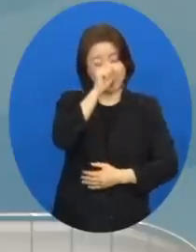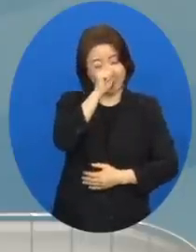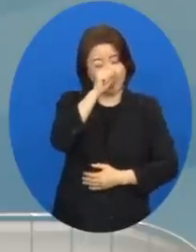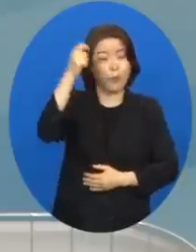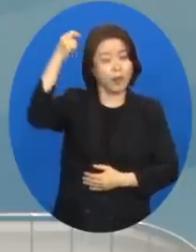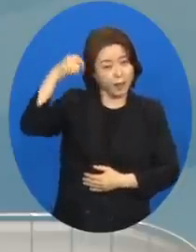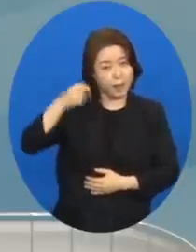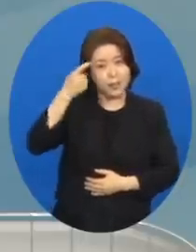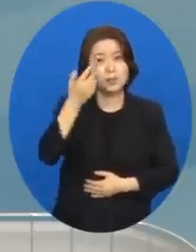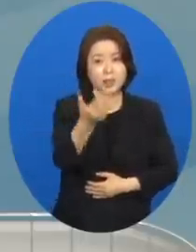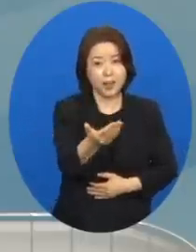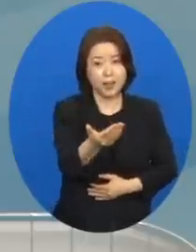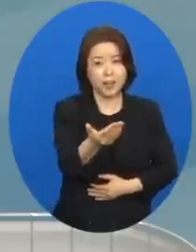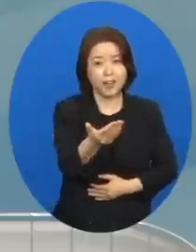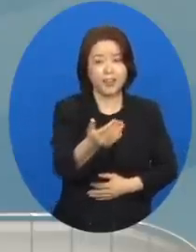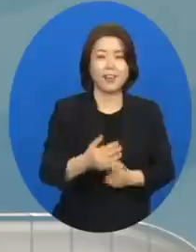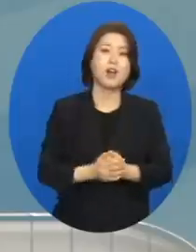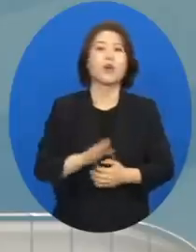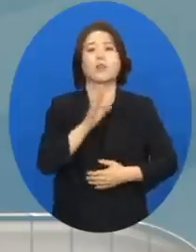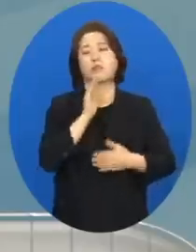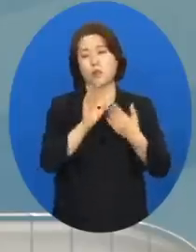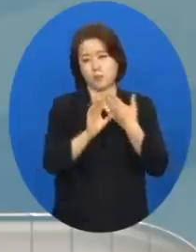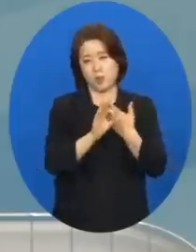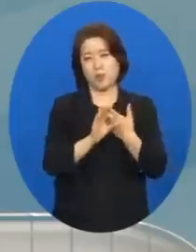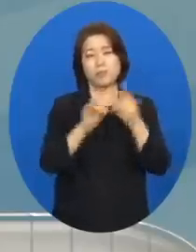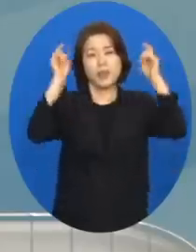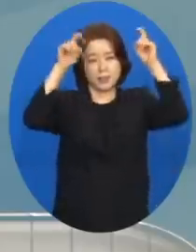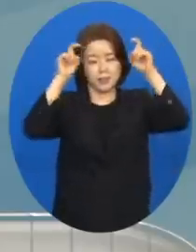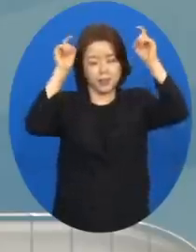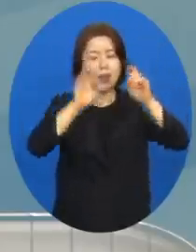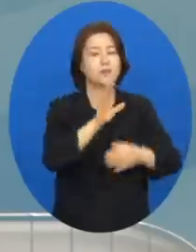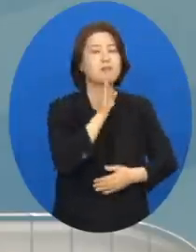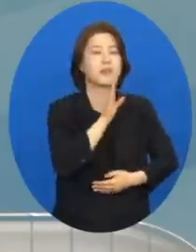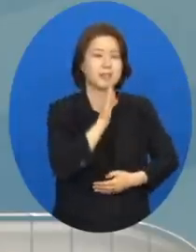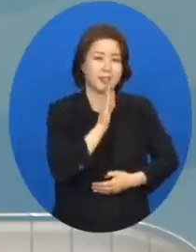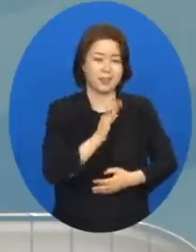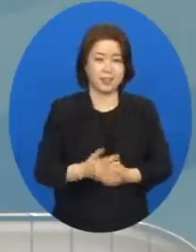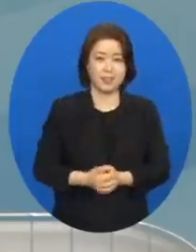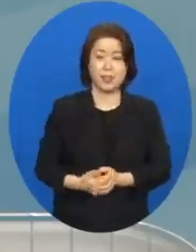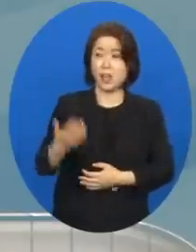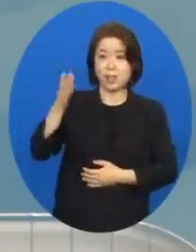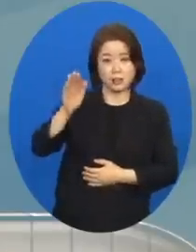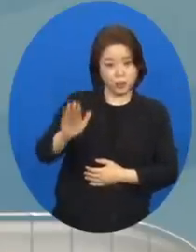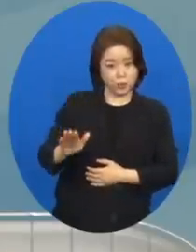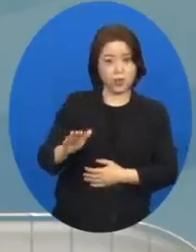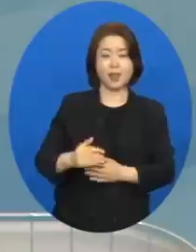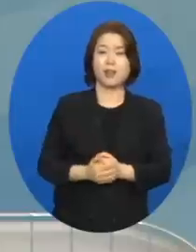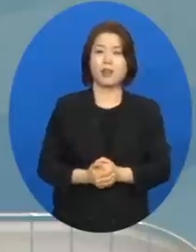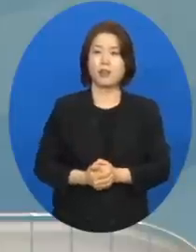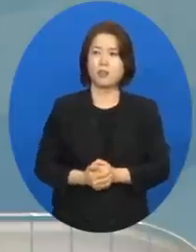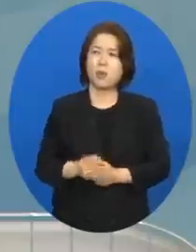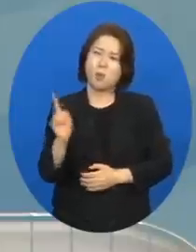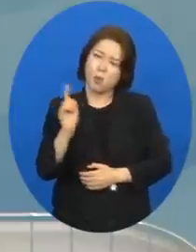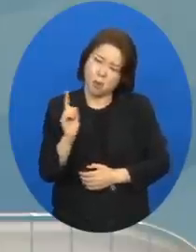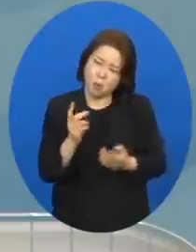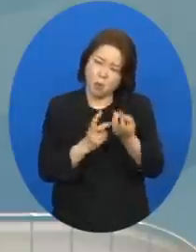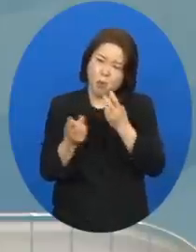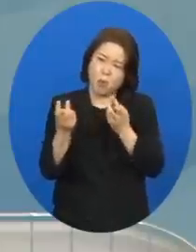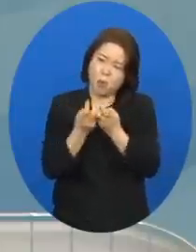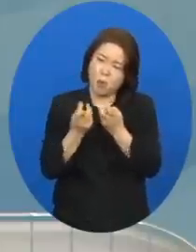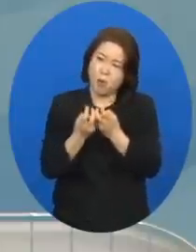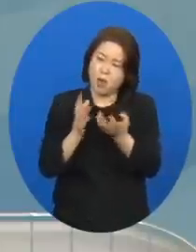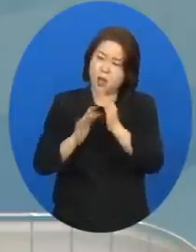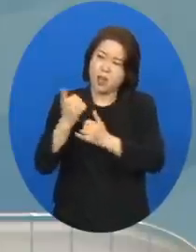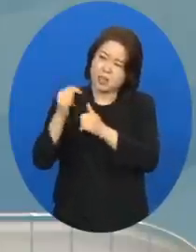여기지십니까? 그러면 양입니다. 그런데 어떻게 예수님이 하라는